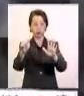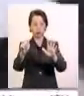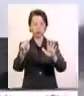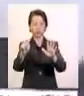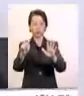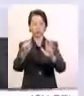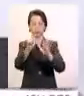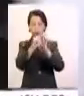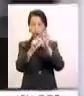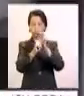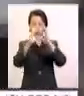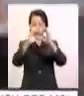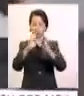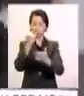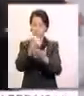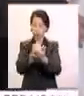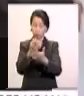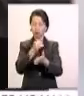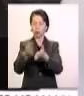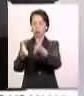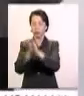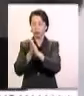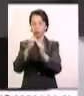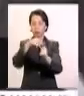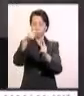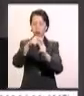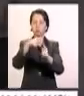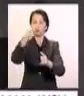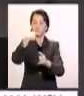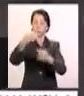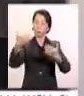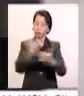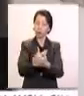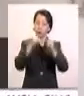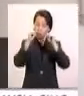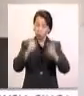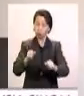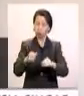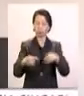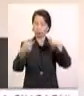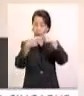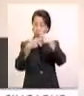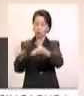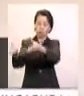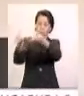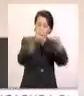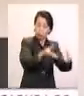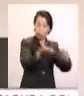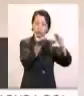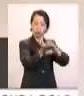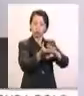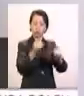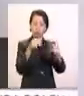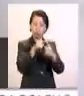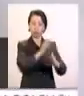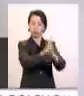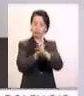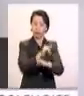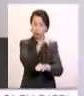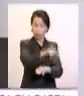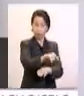Kanun Tata Cara Jenayah serta memohon tarikh sebutan baharu bagi membolehkan pihak pendakwaan menyerahkan dokumen kepada